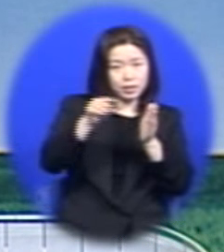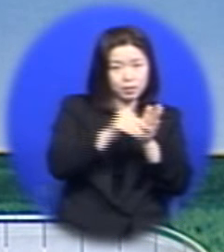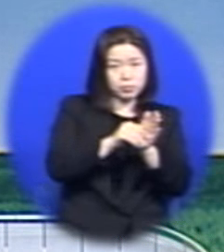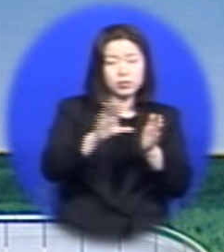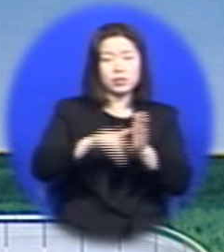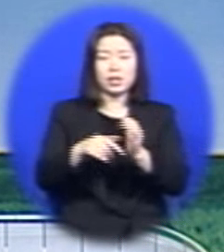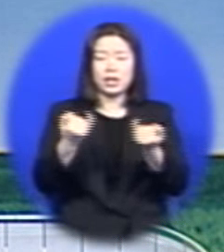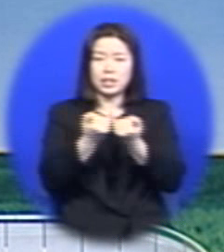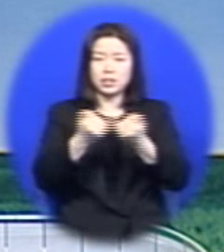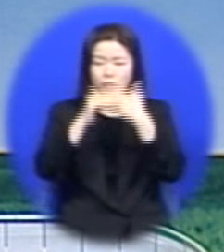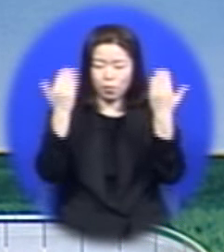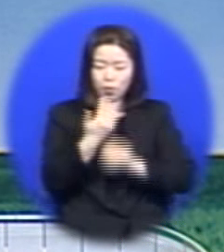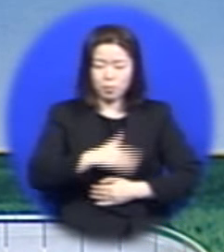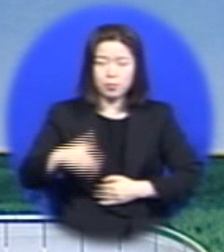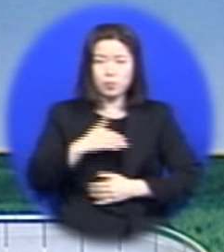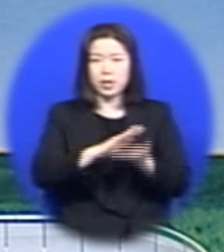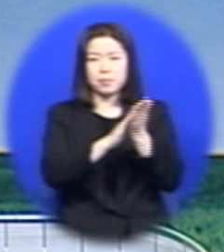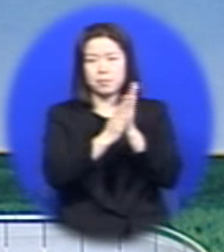여자는 온몸에 변화가 일어나는